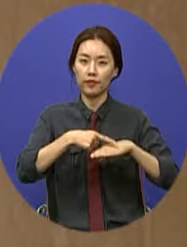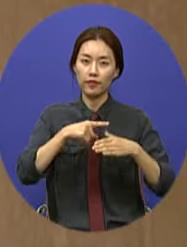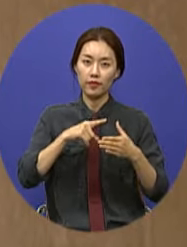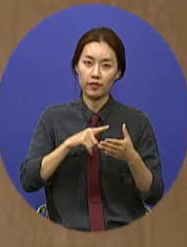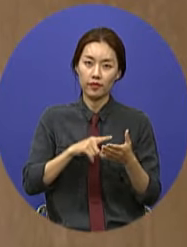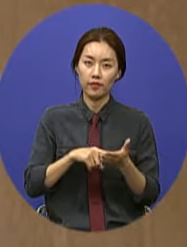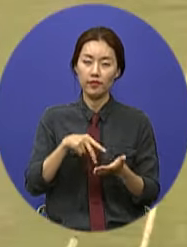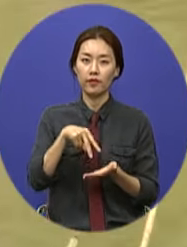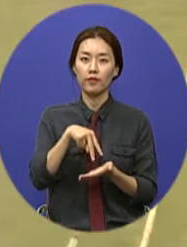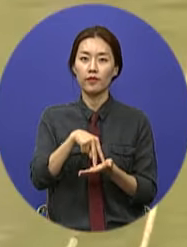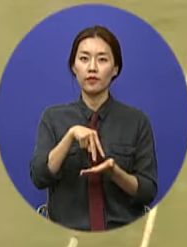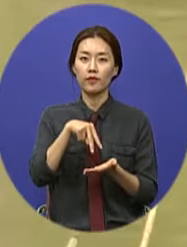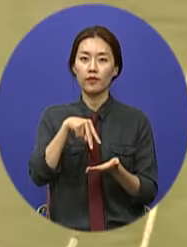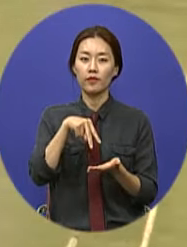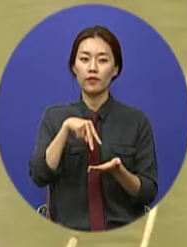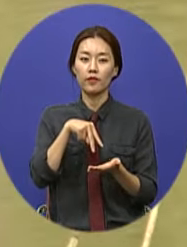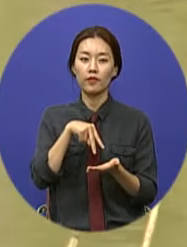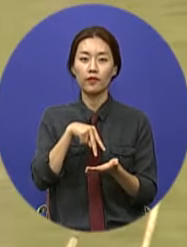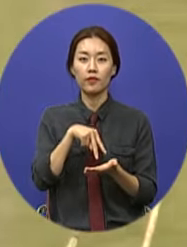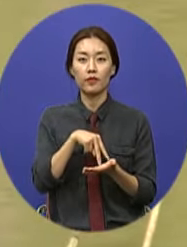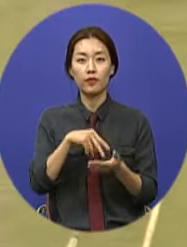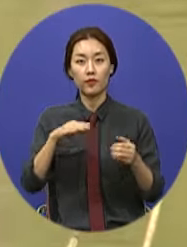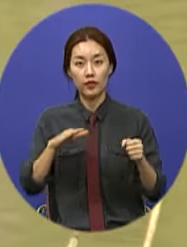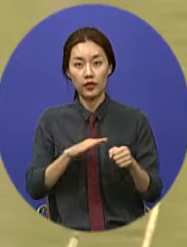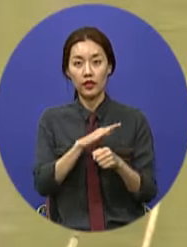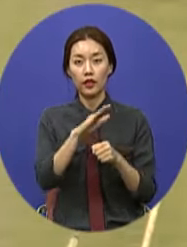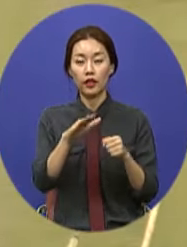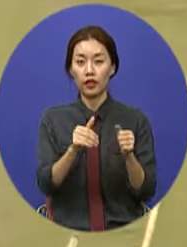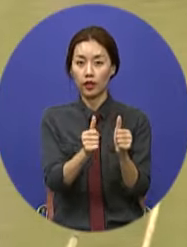같은 이내 심정